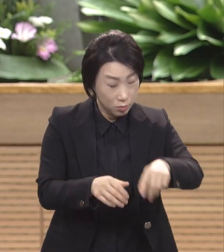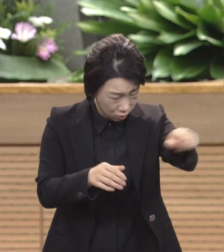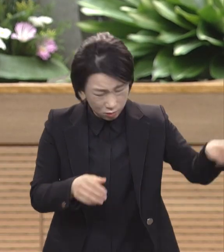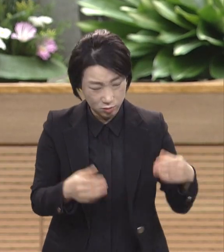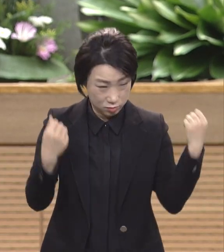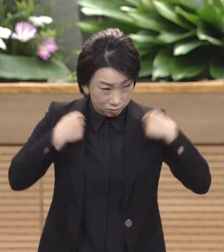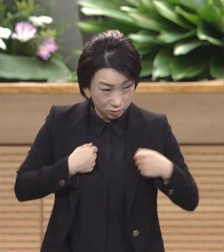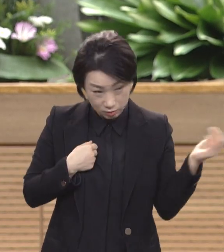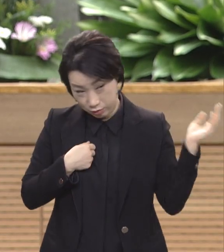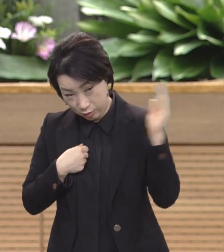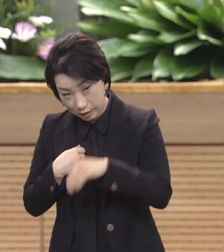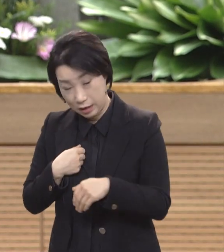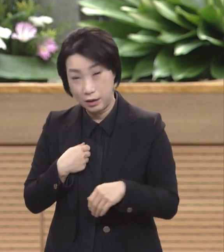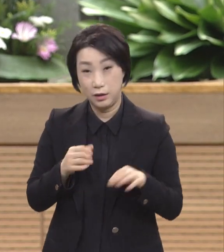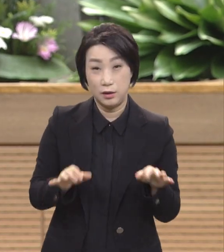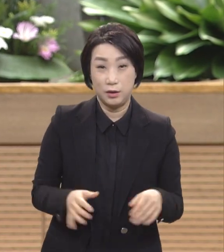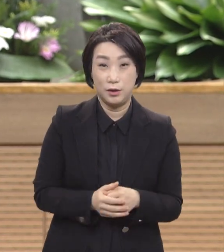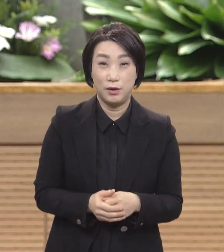따라와.